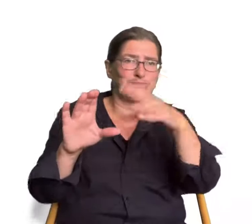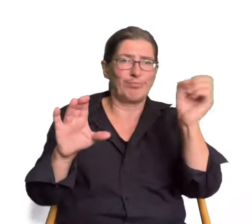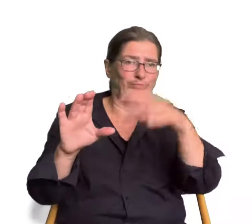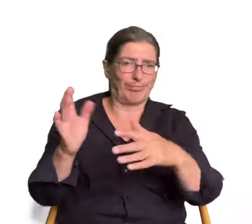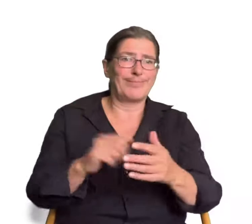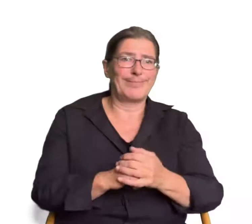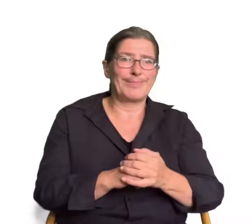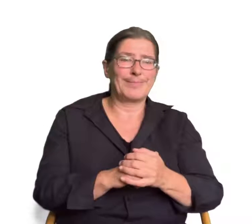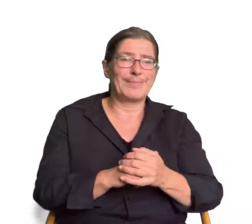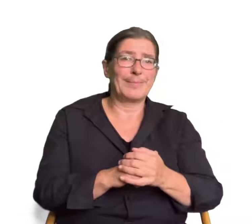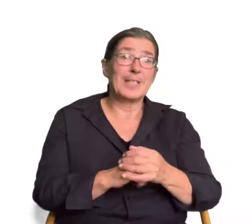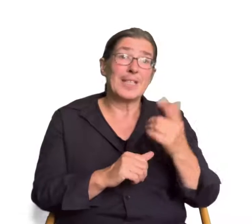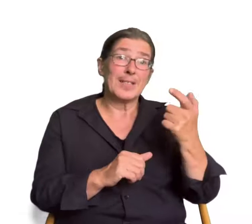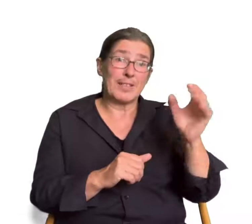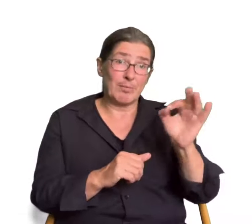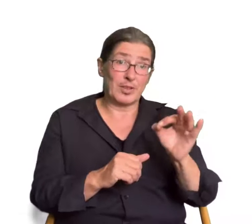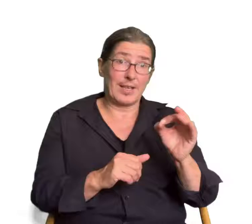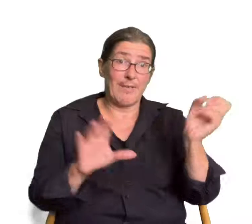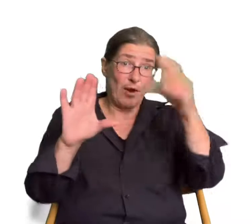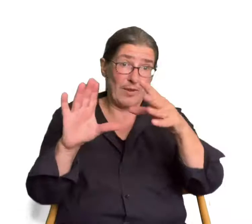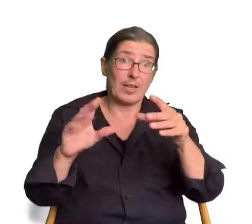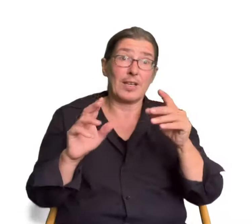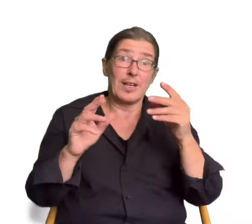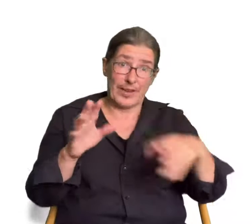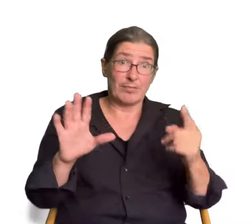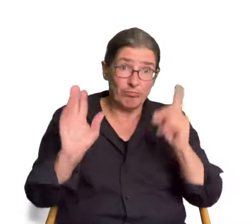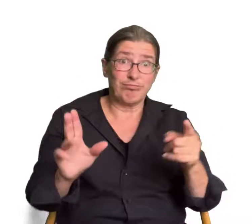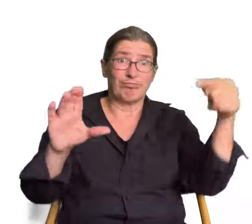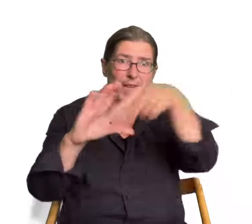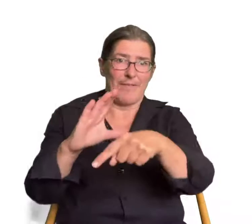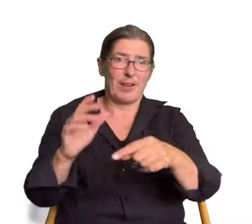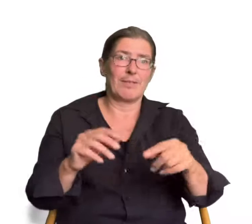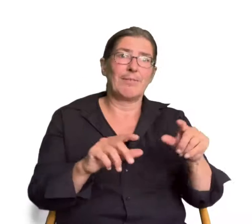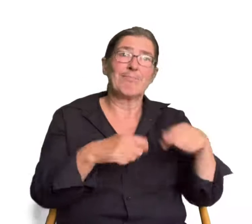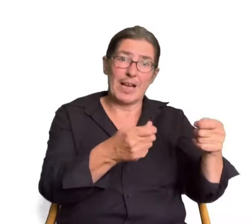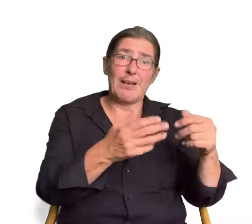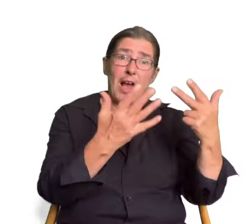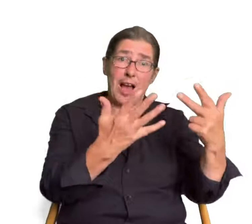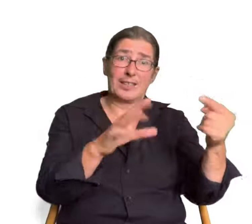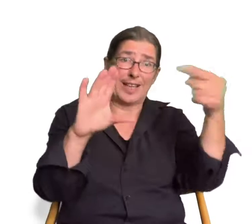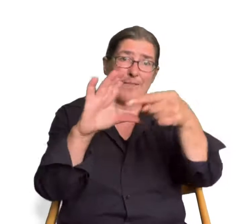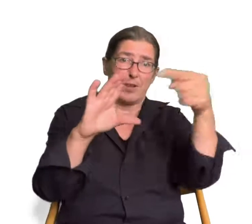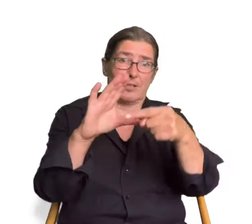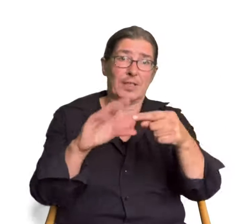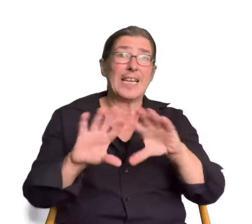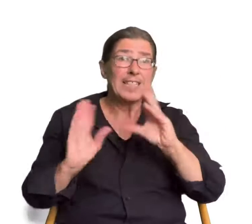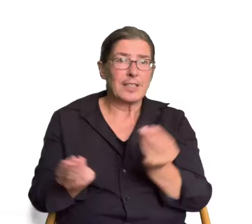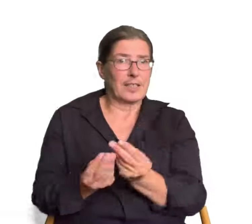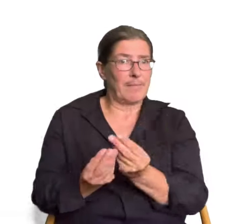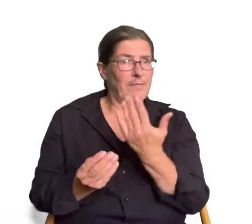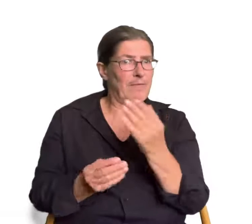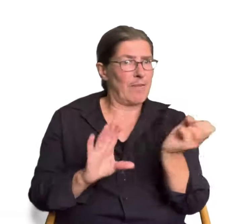zu treffen. 20% der Würfe waren Treffer. Das waren 8 Treffer. Wie viele Würfe hatten